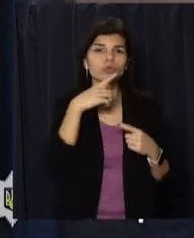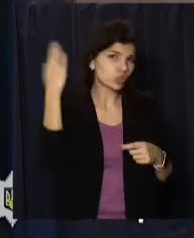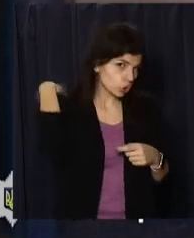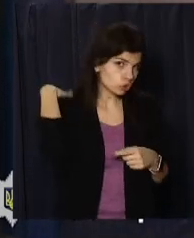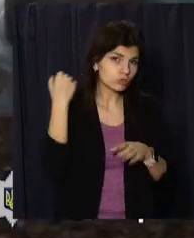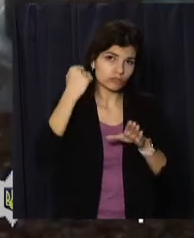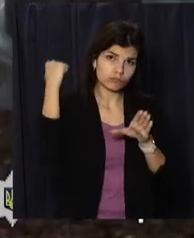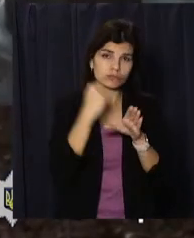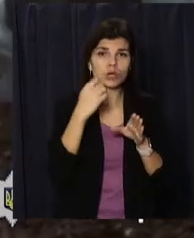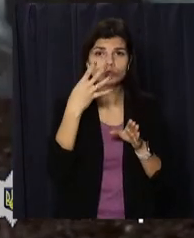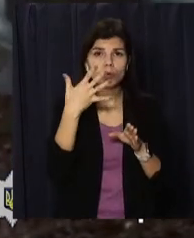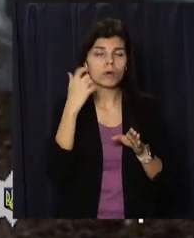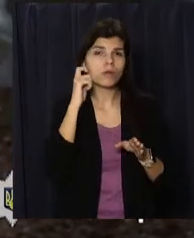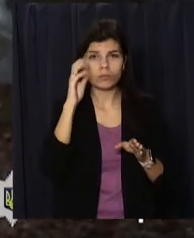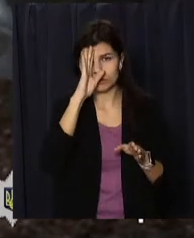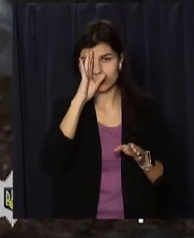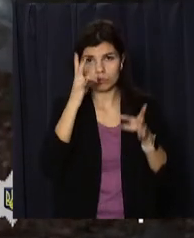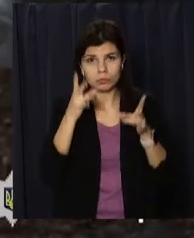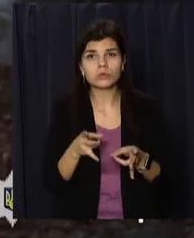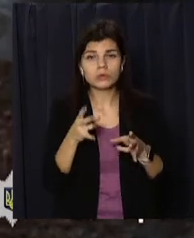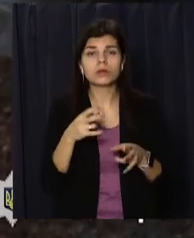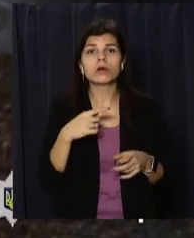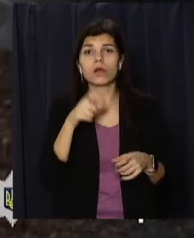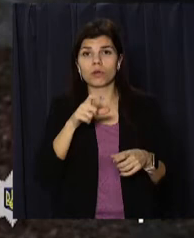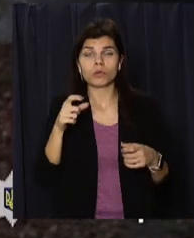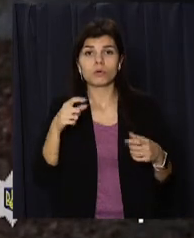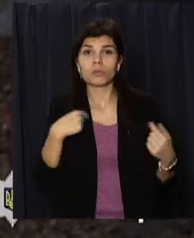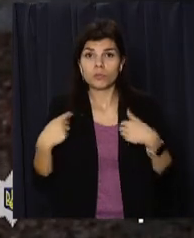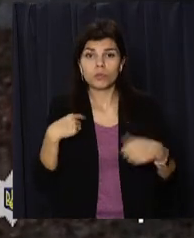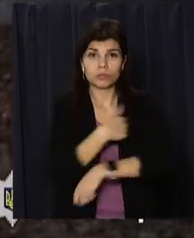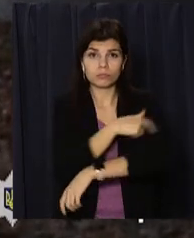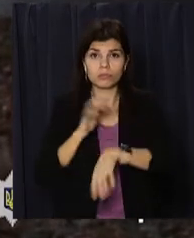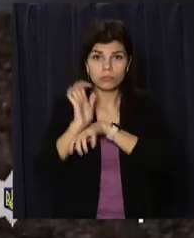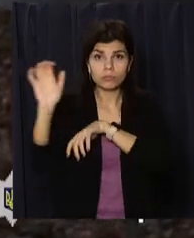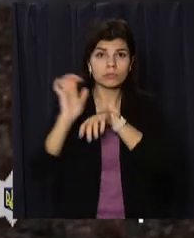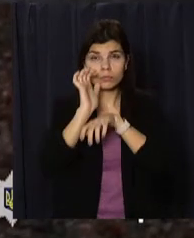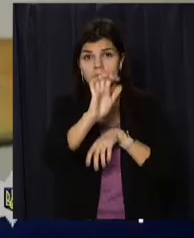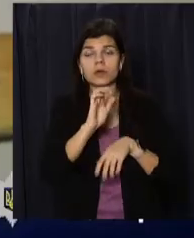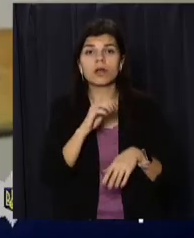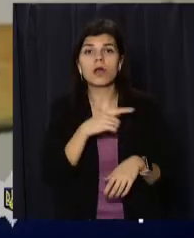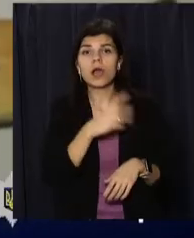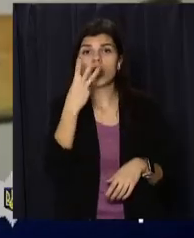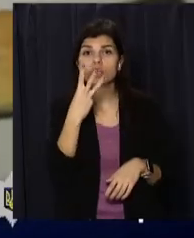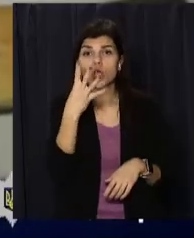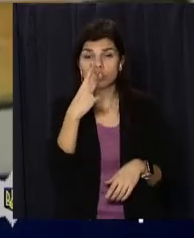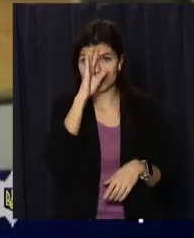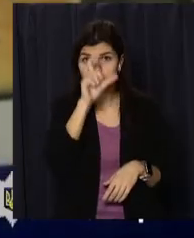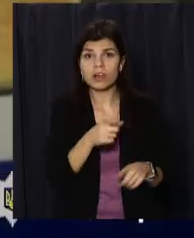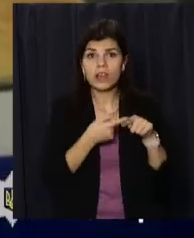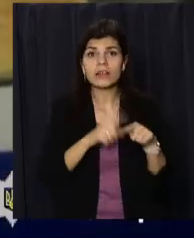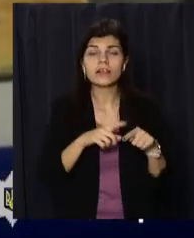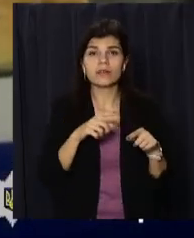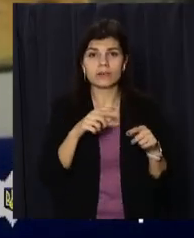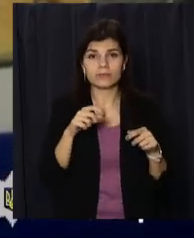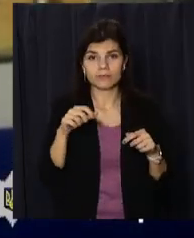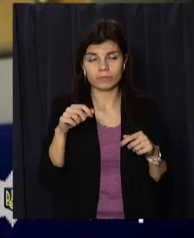й 45-річного чоловіка. Постраждалого доправили до лікарні. Нападником виявився 34-річний. Річний місцевий